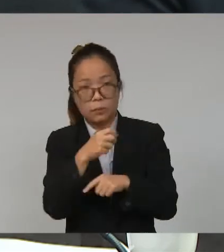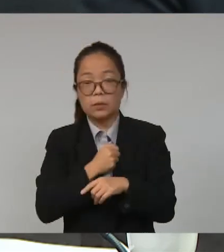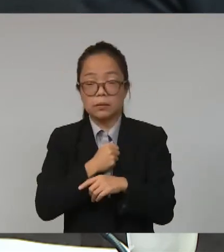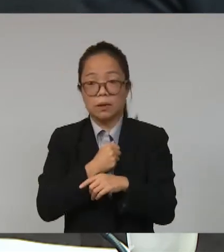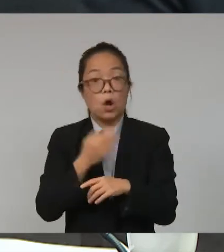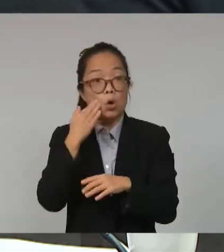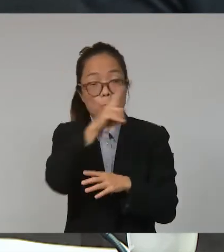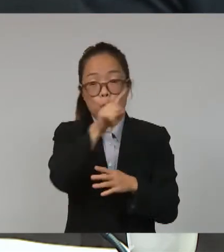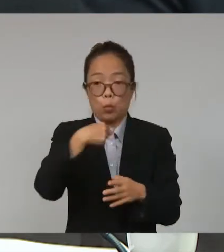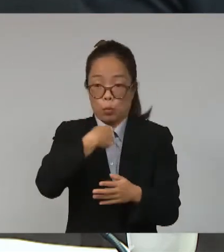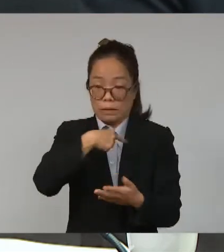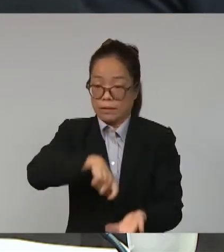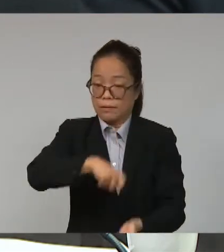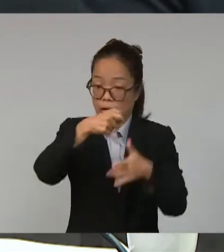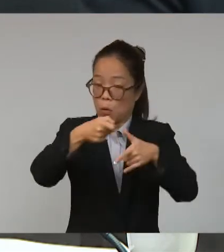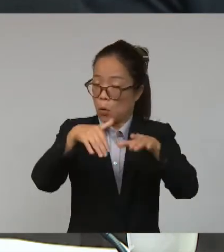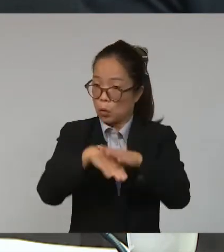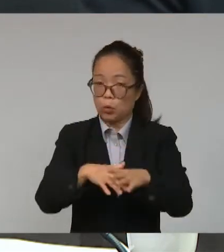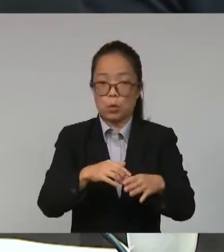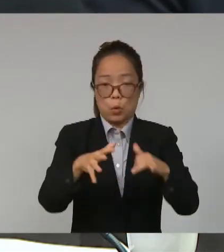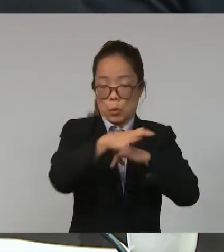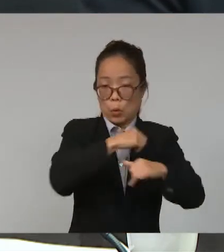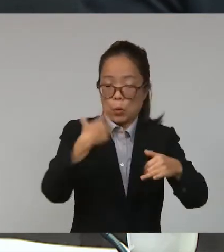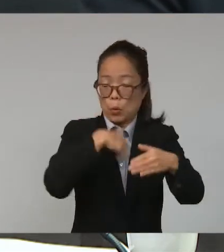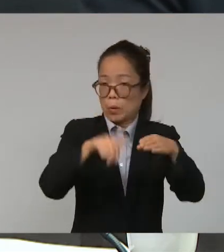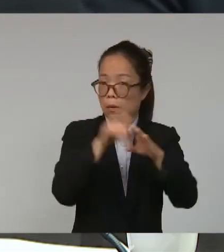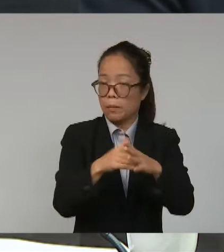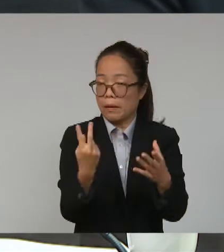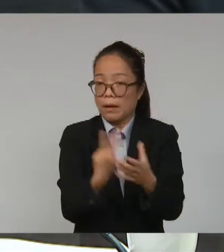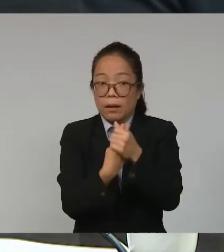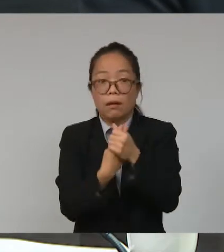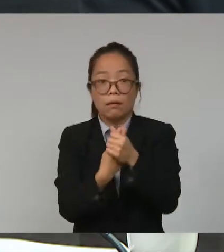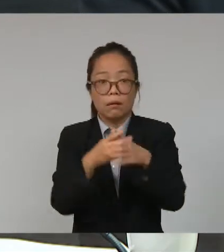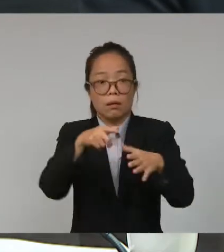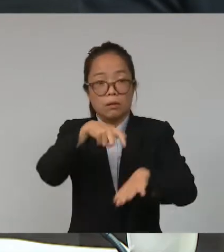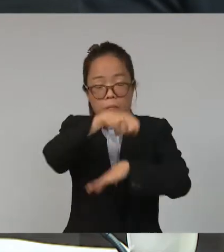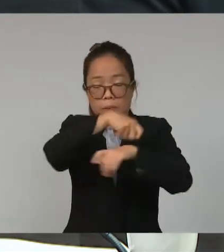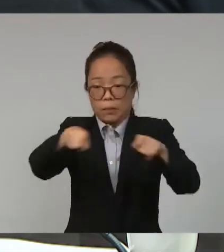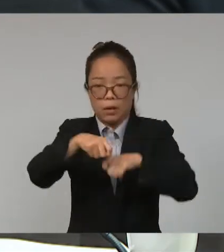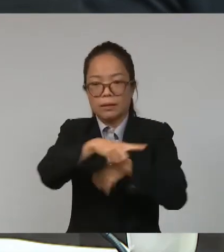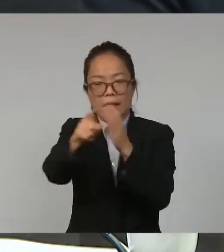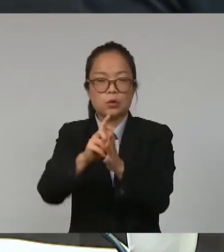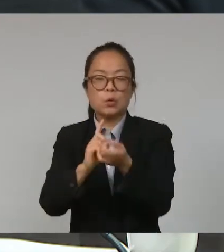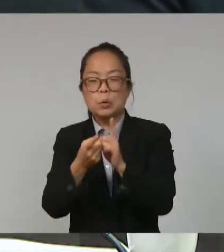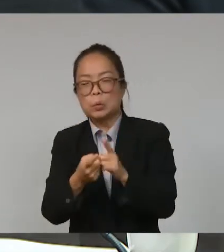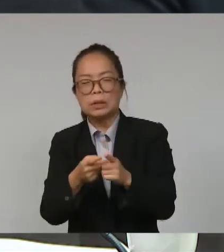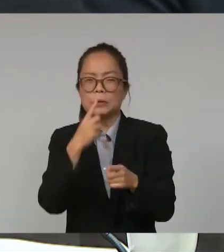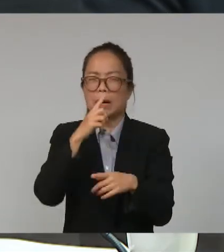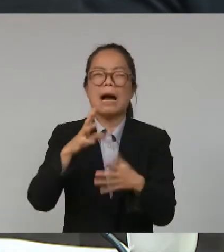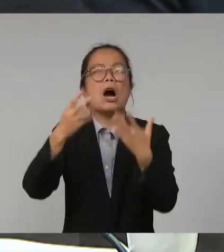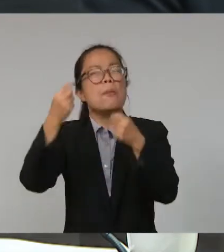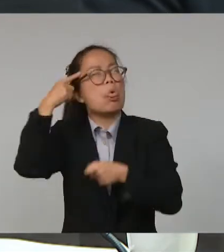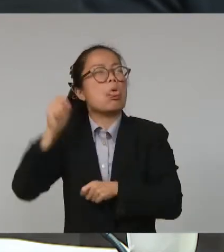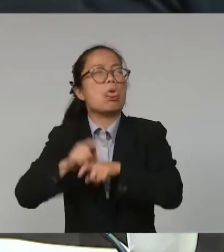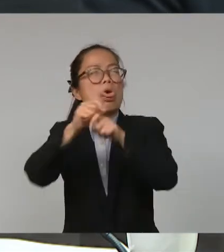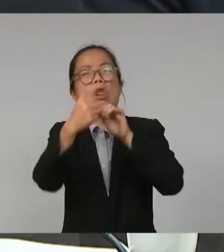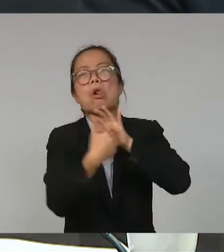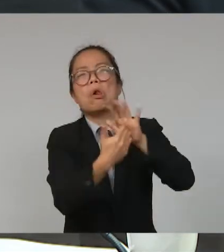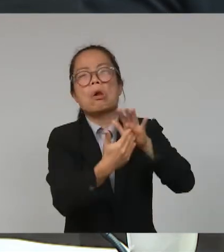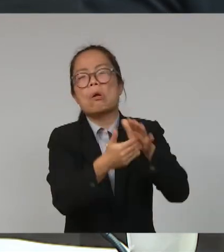我们提出一个公投绑大选的公投案，都要以各种莫须有的理由横加阻拦